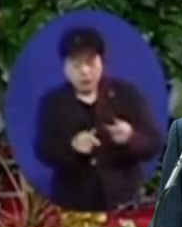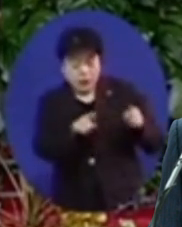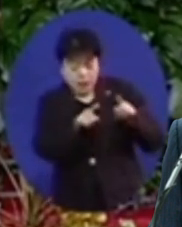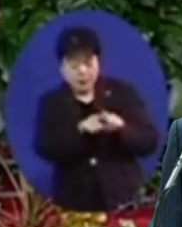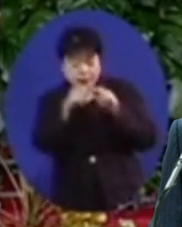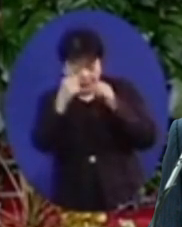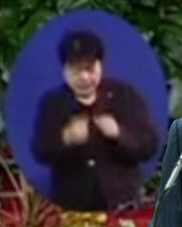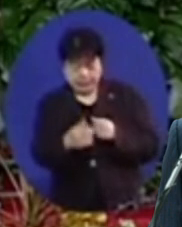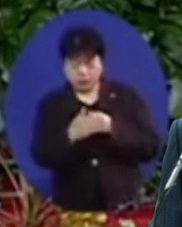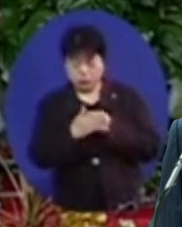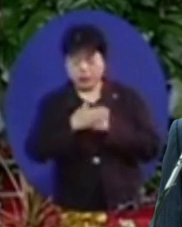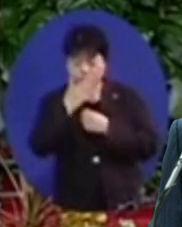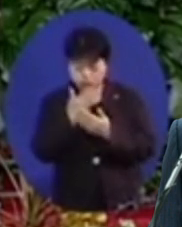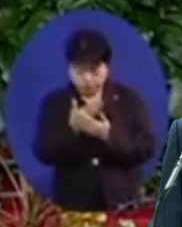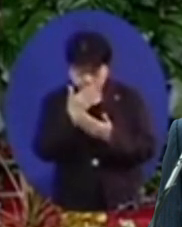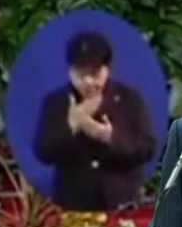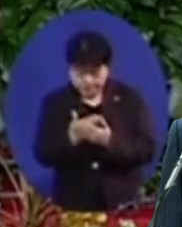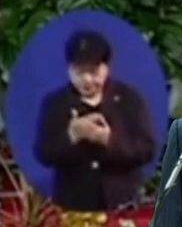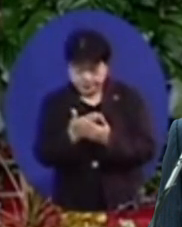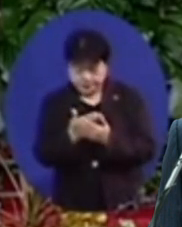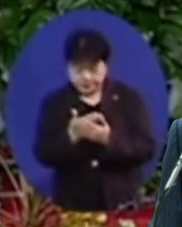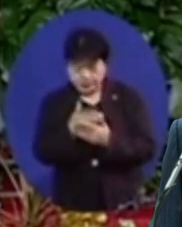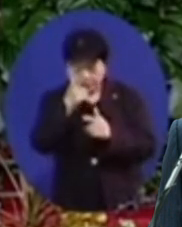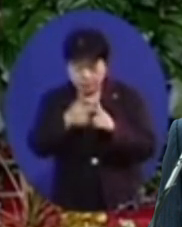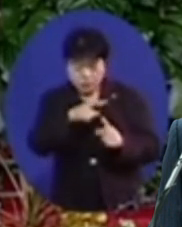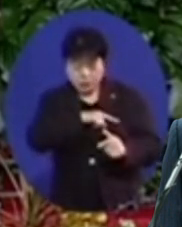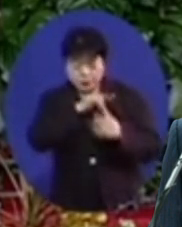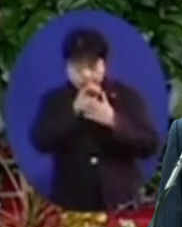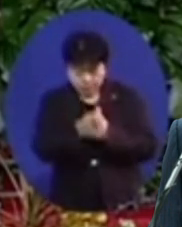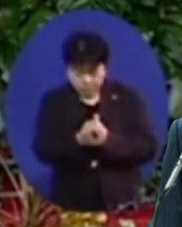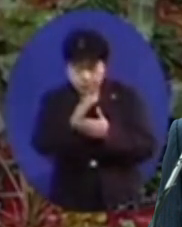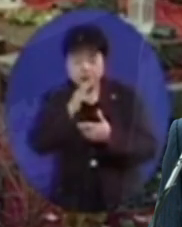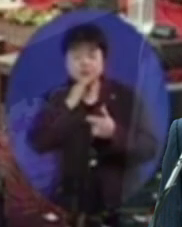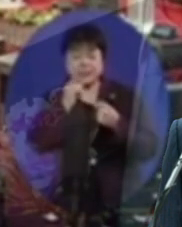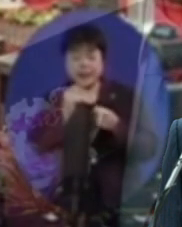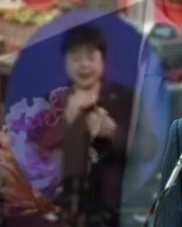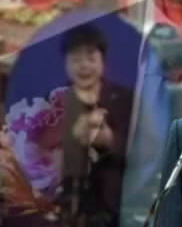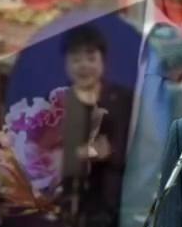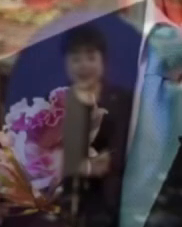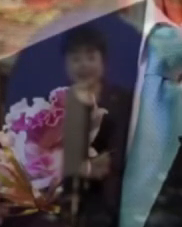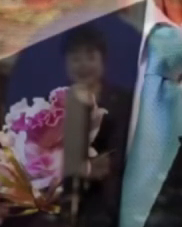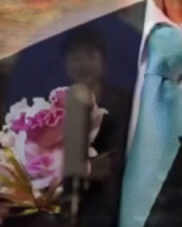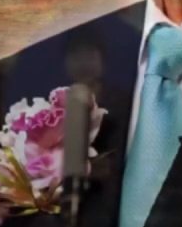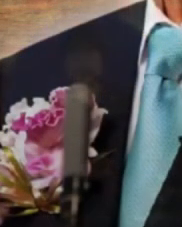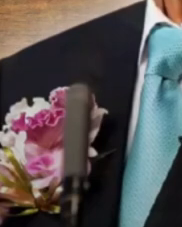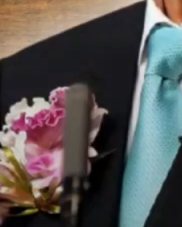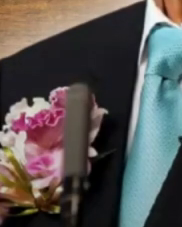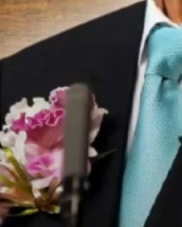사는 사람이 되게 하여 주시옵소서. 예수님 이름으로 기도합니다. 아멘.